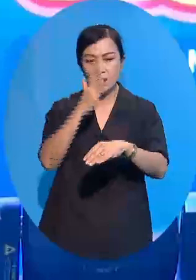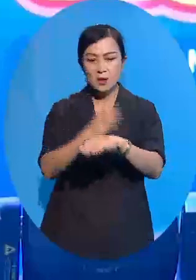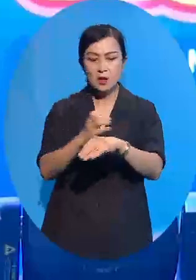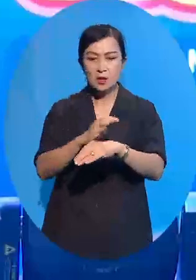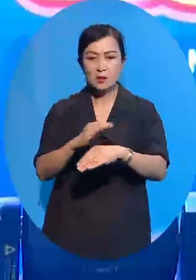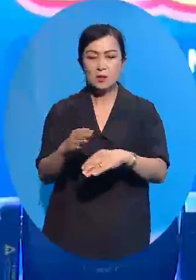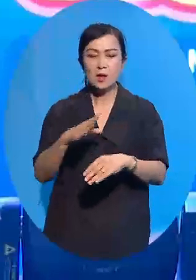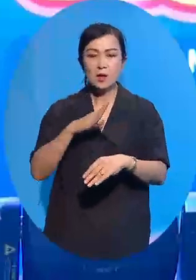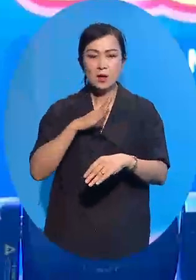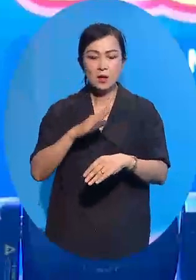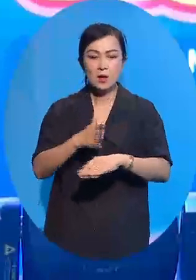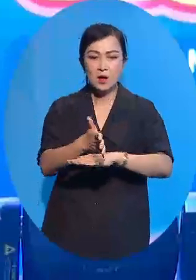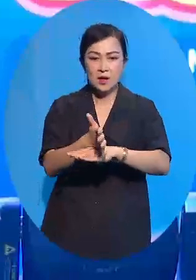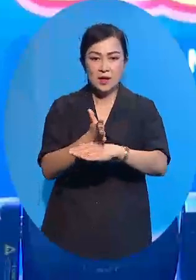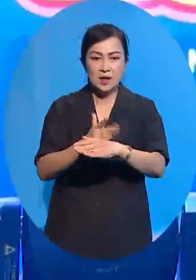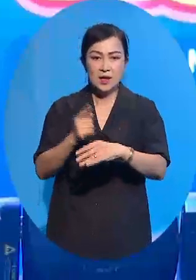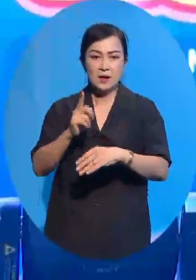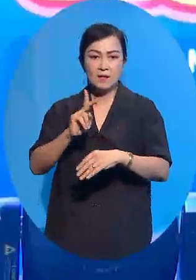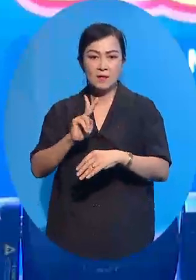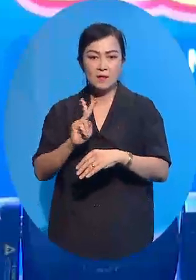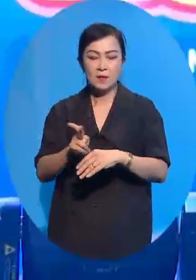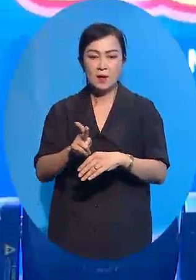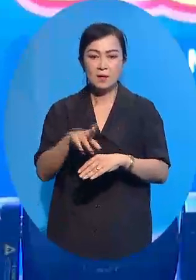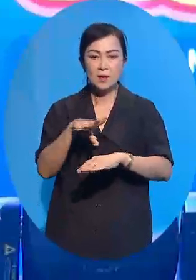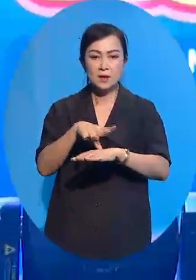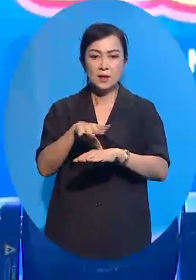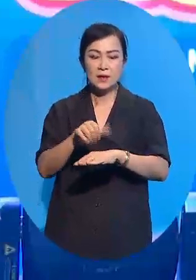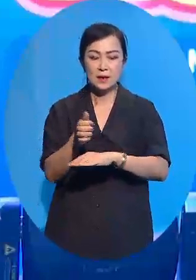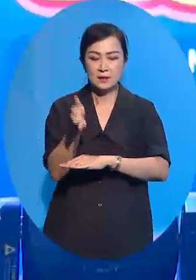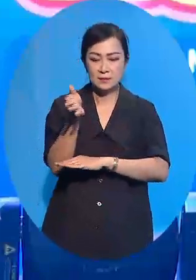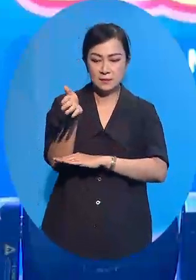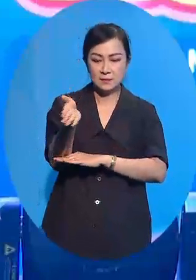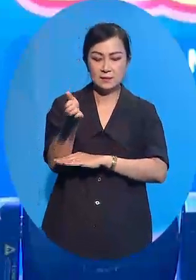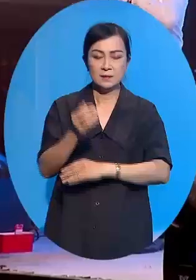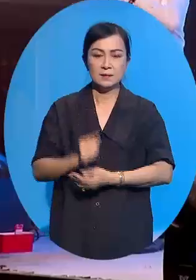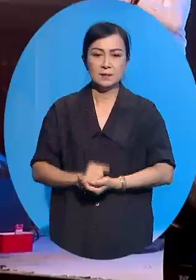trẻ để con luôn có khả năng thích nghi với bất kỳ thử thách nào trong tương lai.